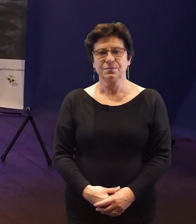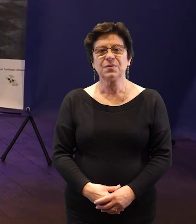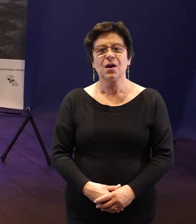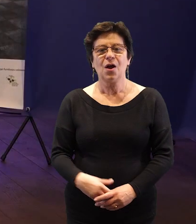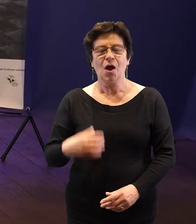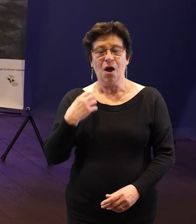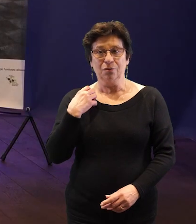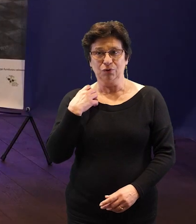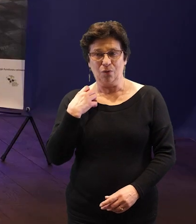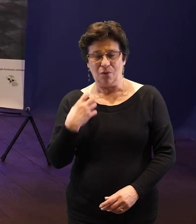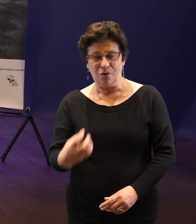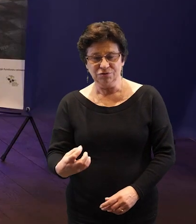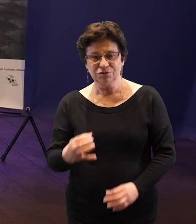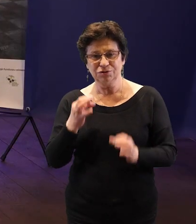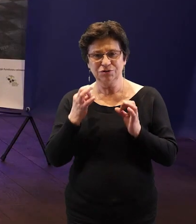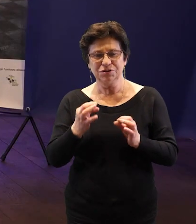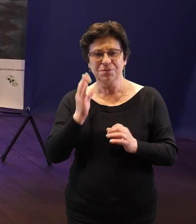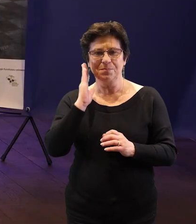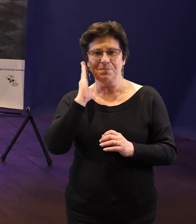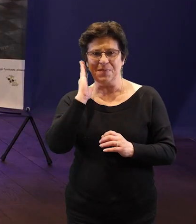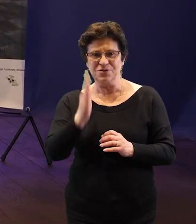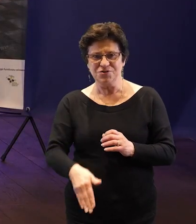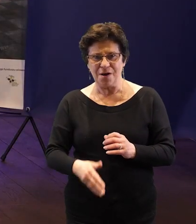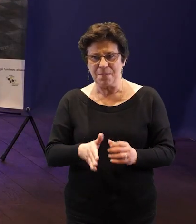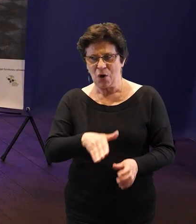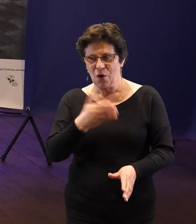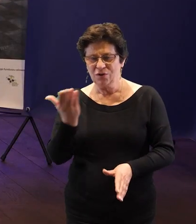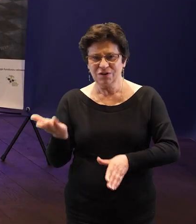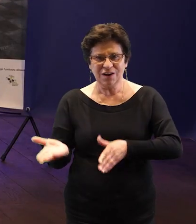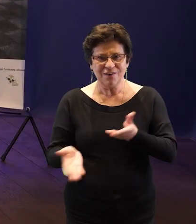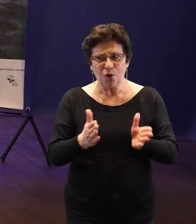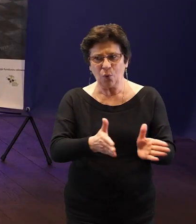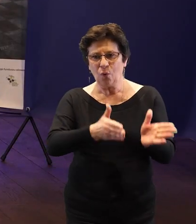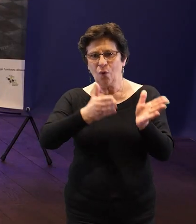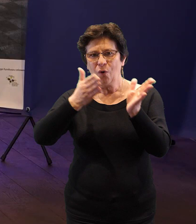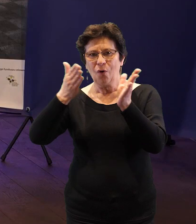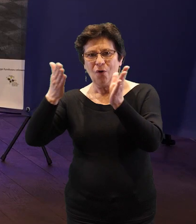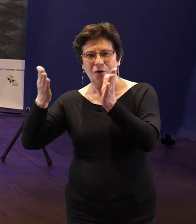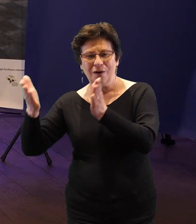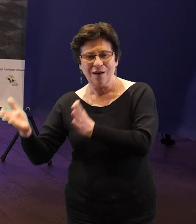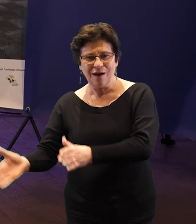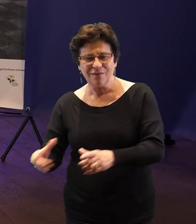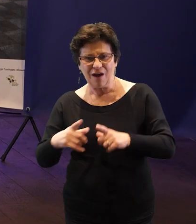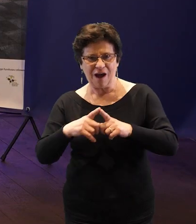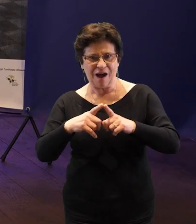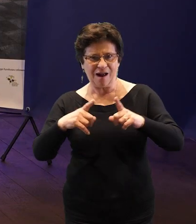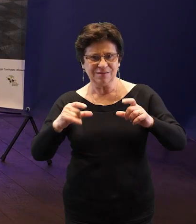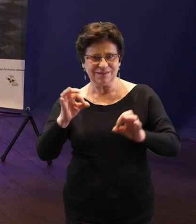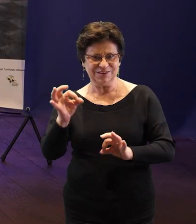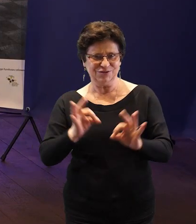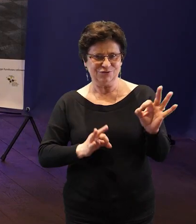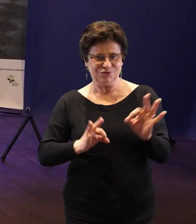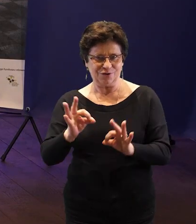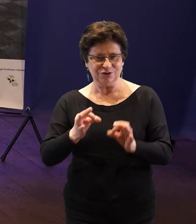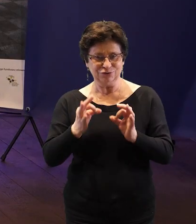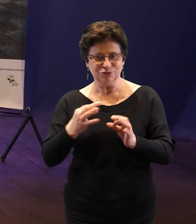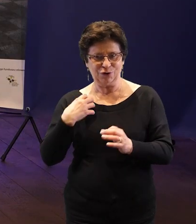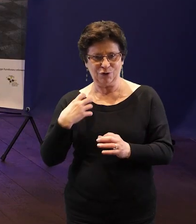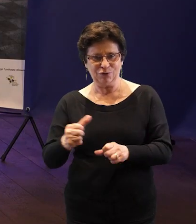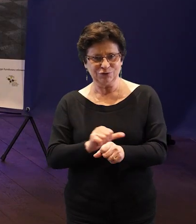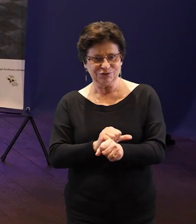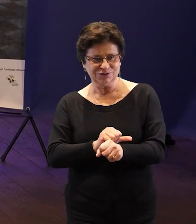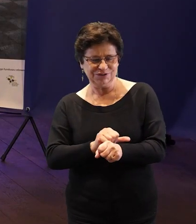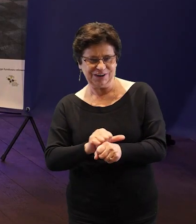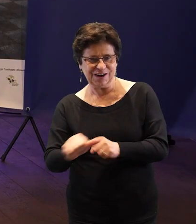Drodzy Państwo, dziś będziemy odkrywać po raz kolejny karty historii. Naszym dzisiejszym gościem jest